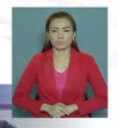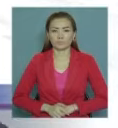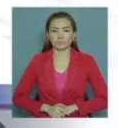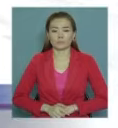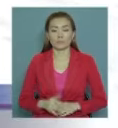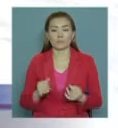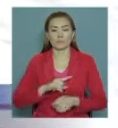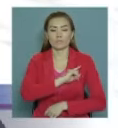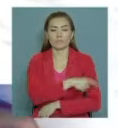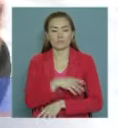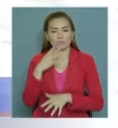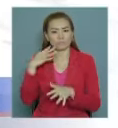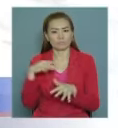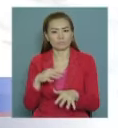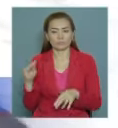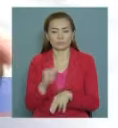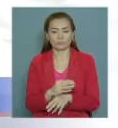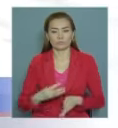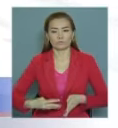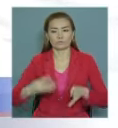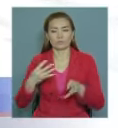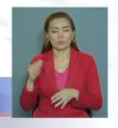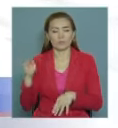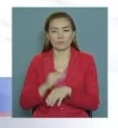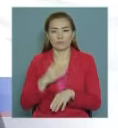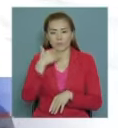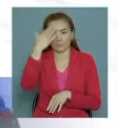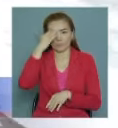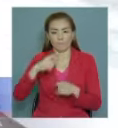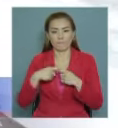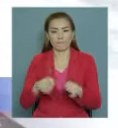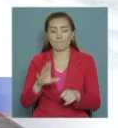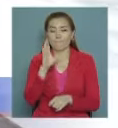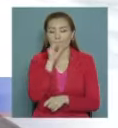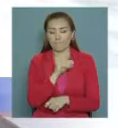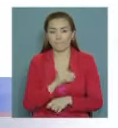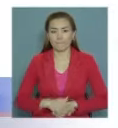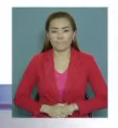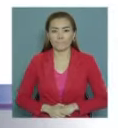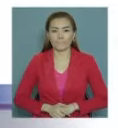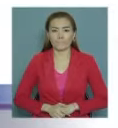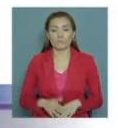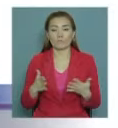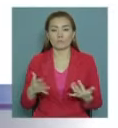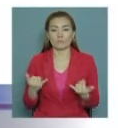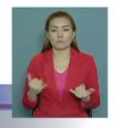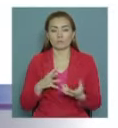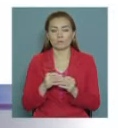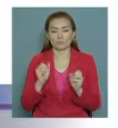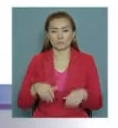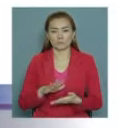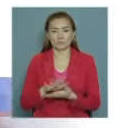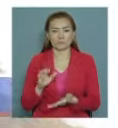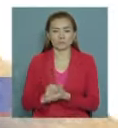Течение здесь сильное, приходит дополнительная вода. Летом слышно, как обрыв разрушается. Вот видите, это все может